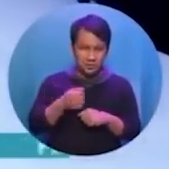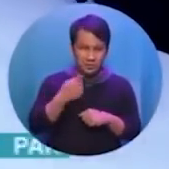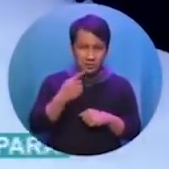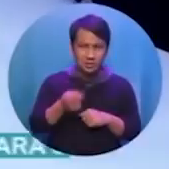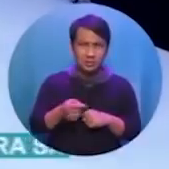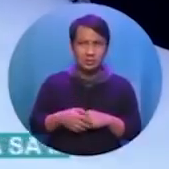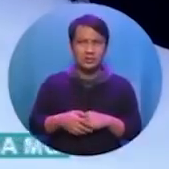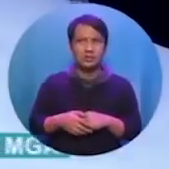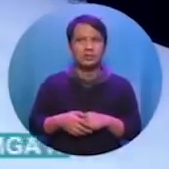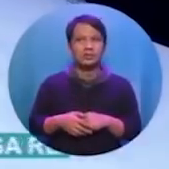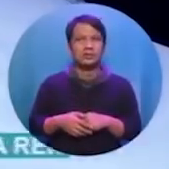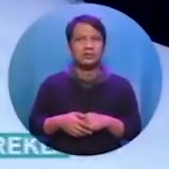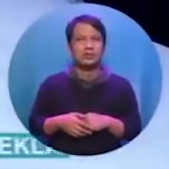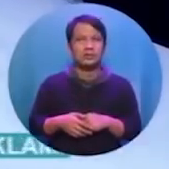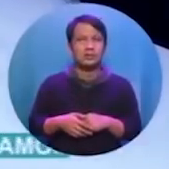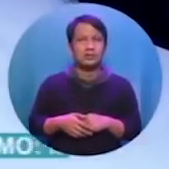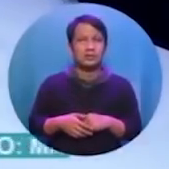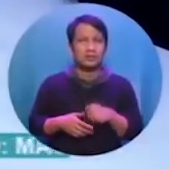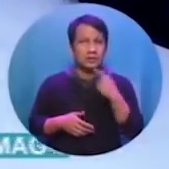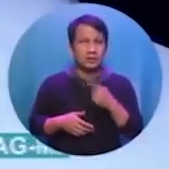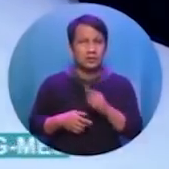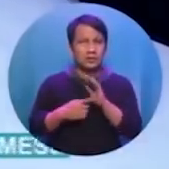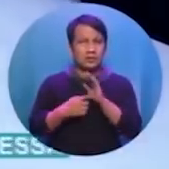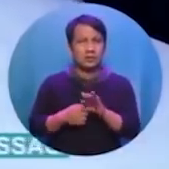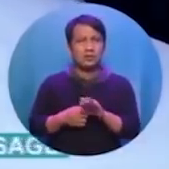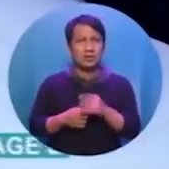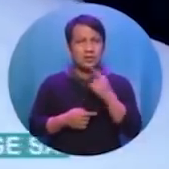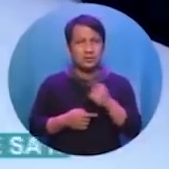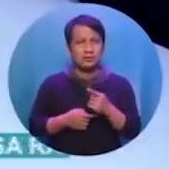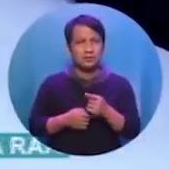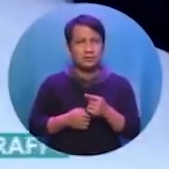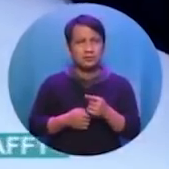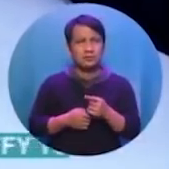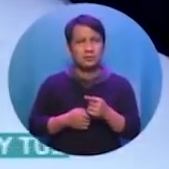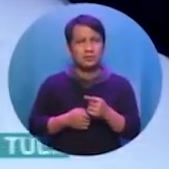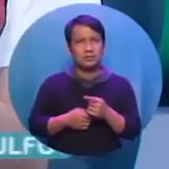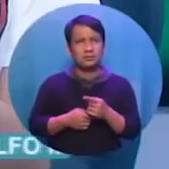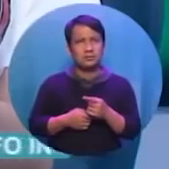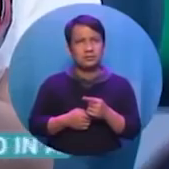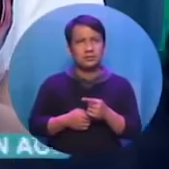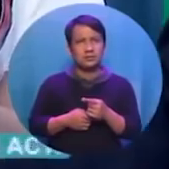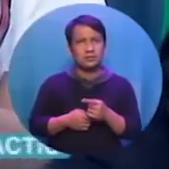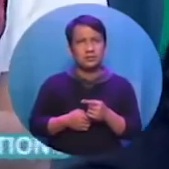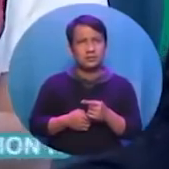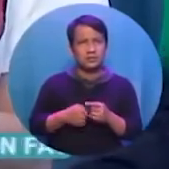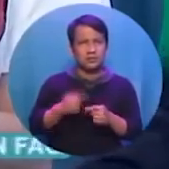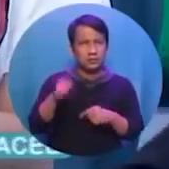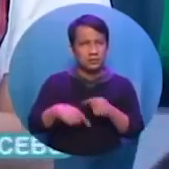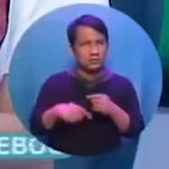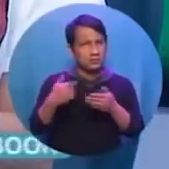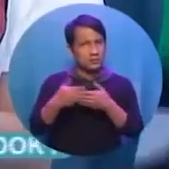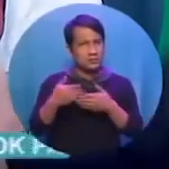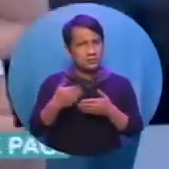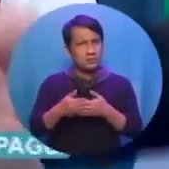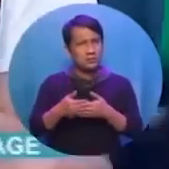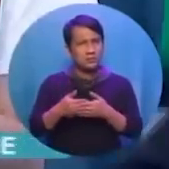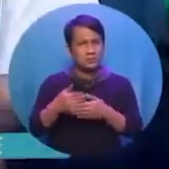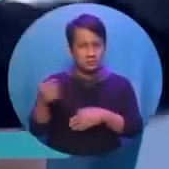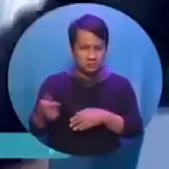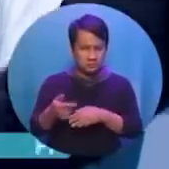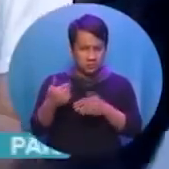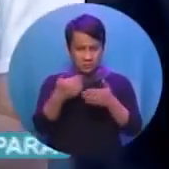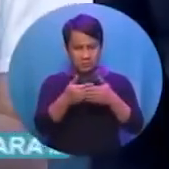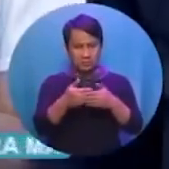Yung talagang mahabang slingshot, pok, tatama ng bubong ng bahay na ito. Oh. Hindi masyado malapit, hindi masyado